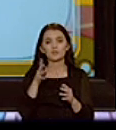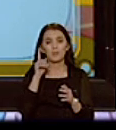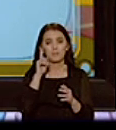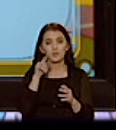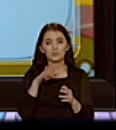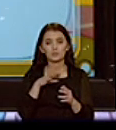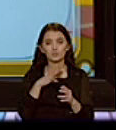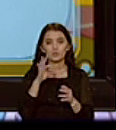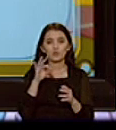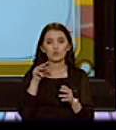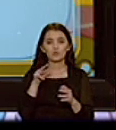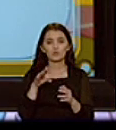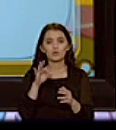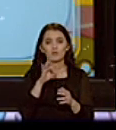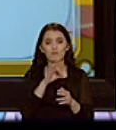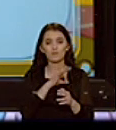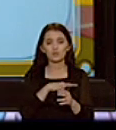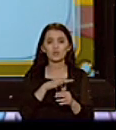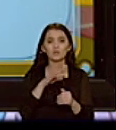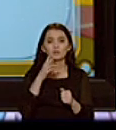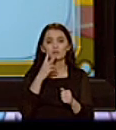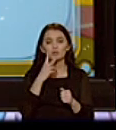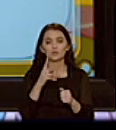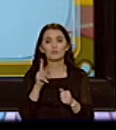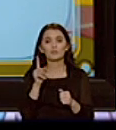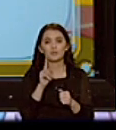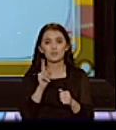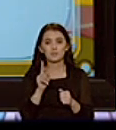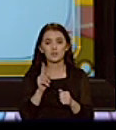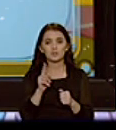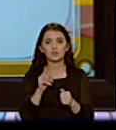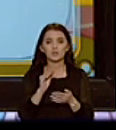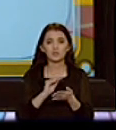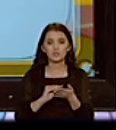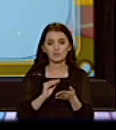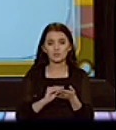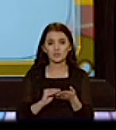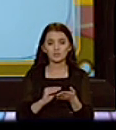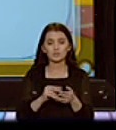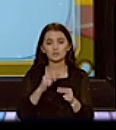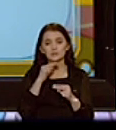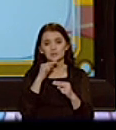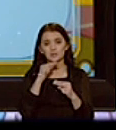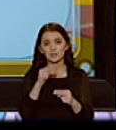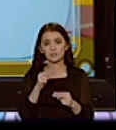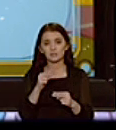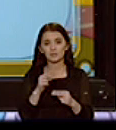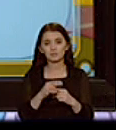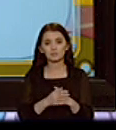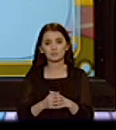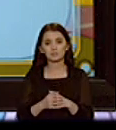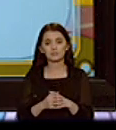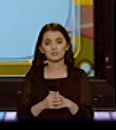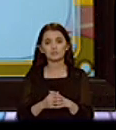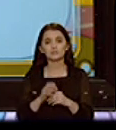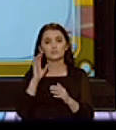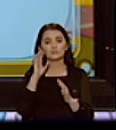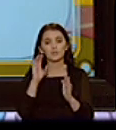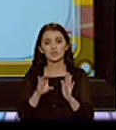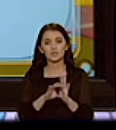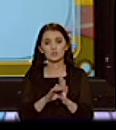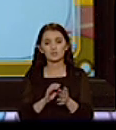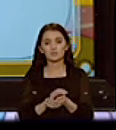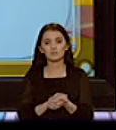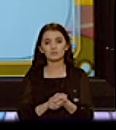ma'lum otlardan foydalanib, quyidagi ifodalar nimani ifodalanishini diqqat bilan